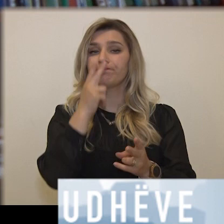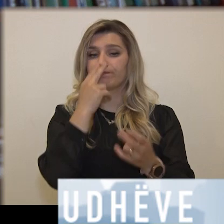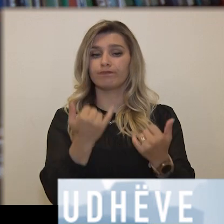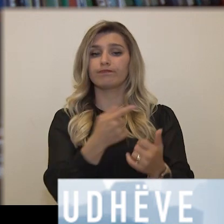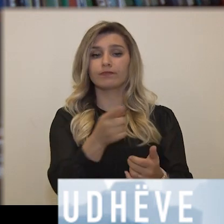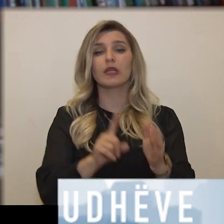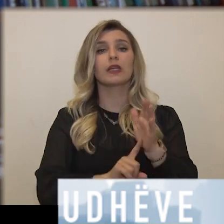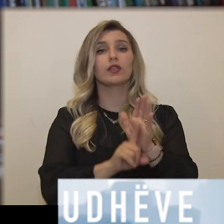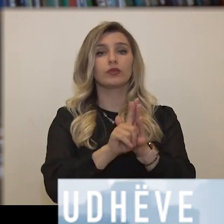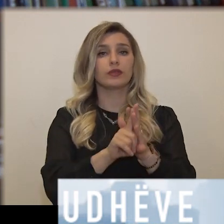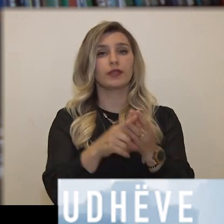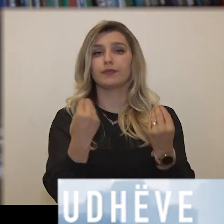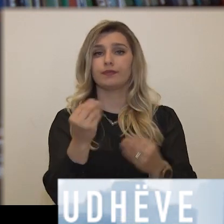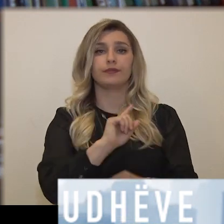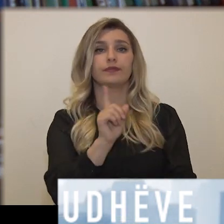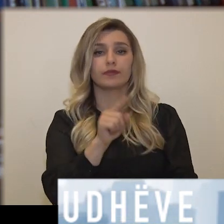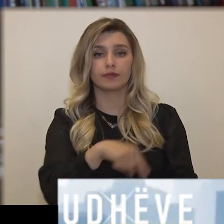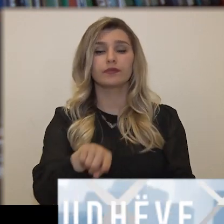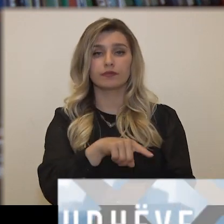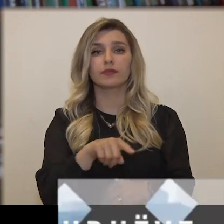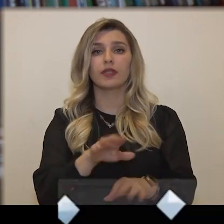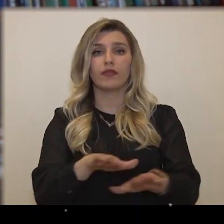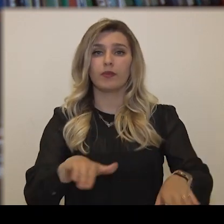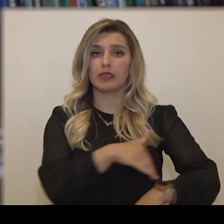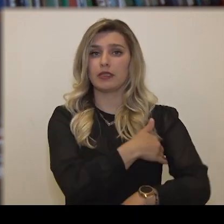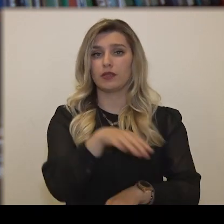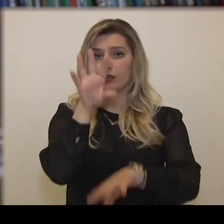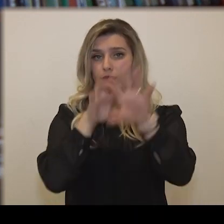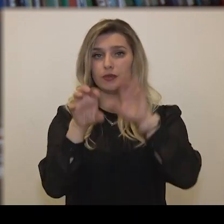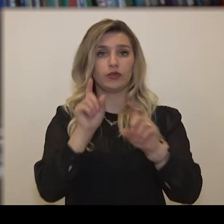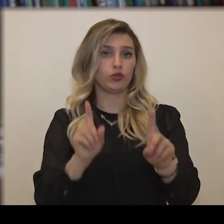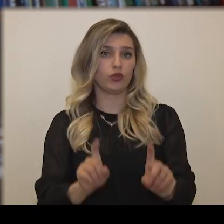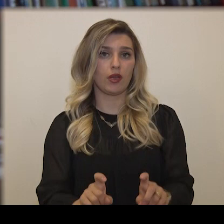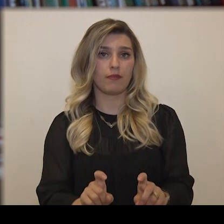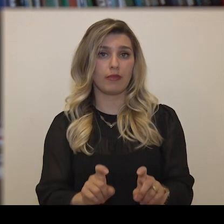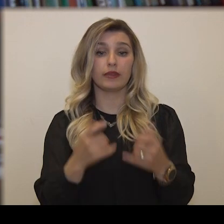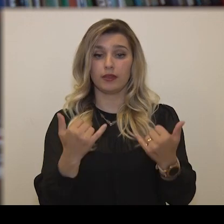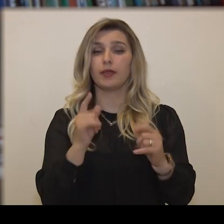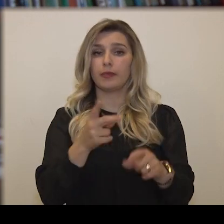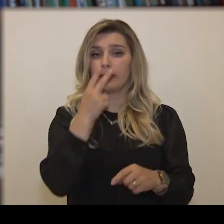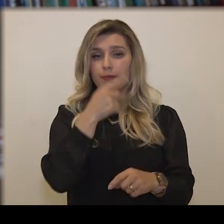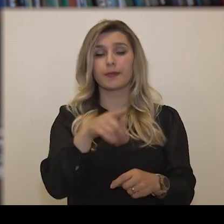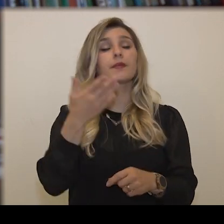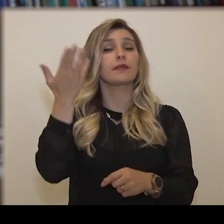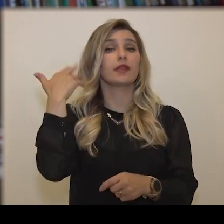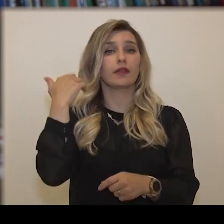dhe vazhdon të ndikojë në cilësinë edhe sa i përket arsimit të këtyre nxënësve. Duhet kemi parasysh që ne kemi trashëguar